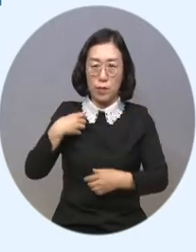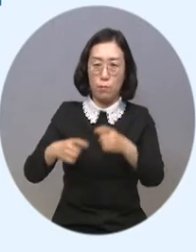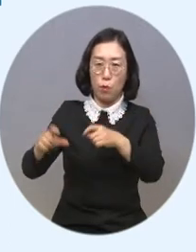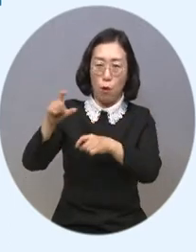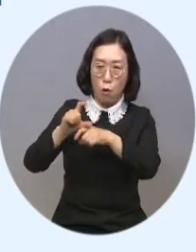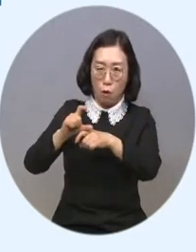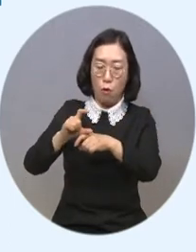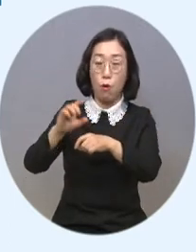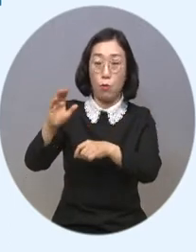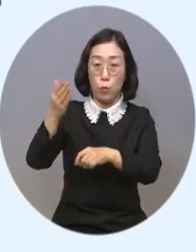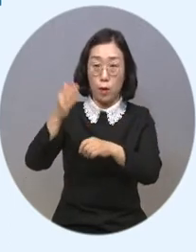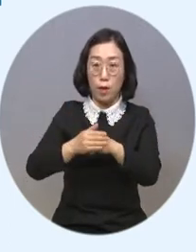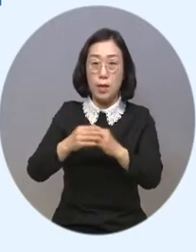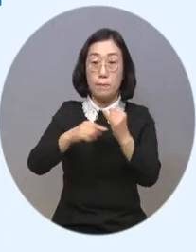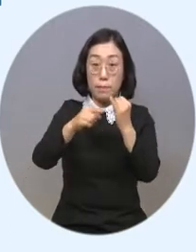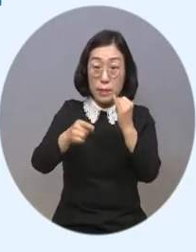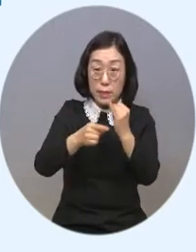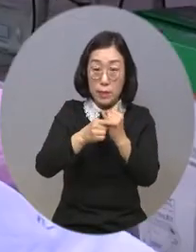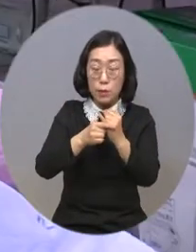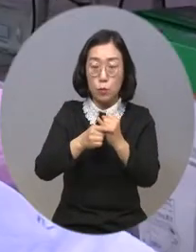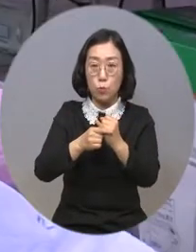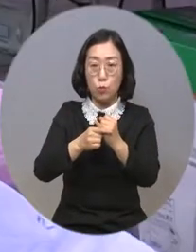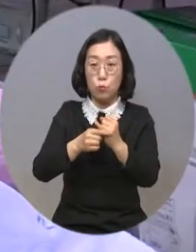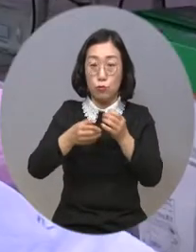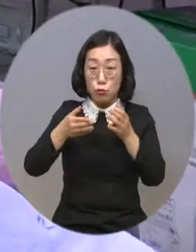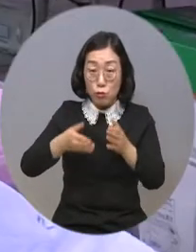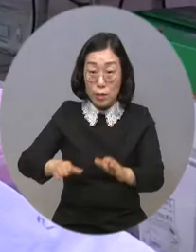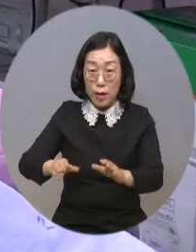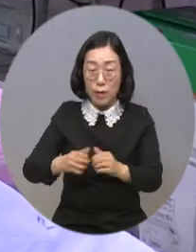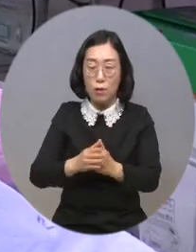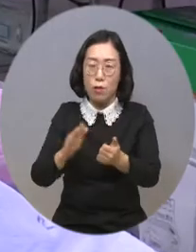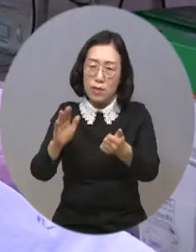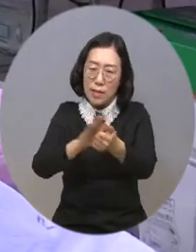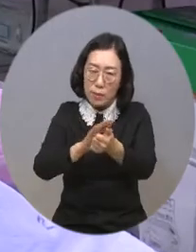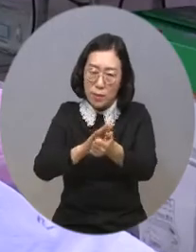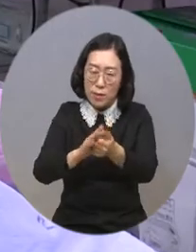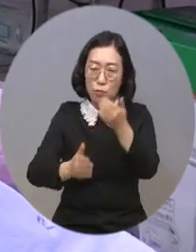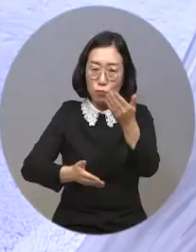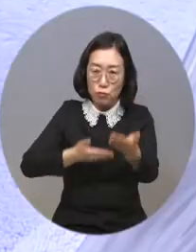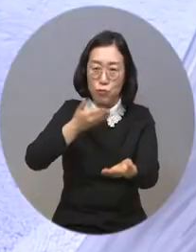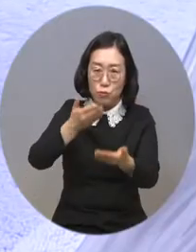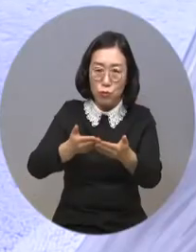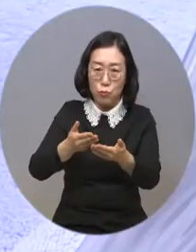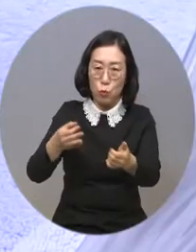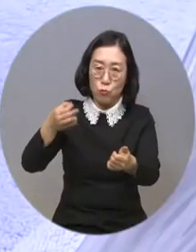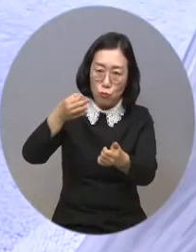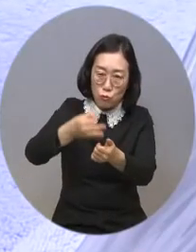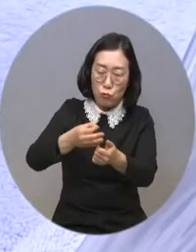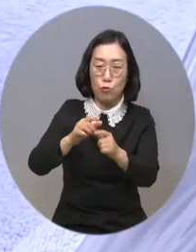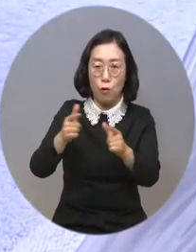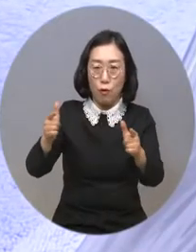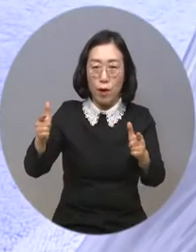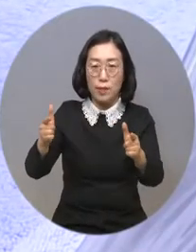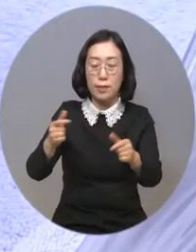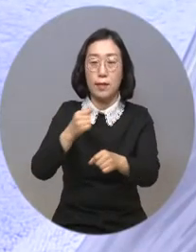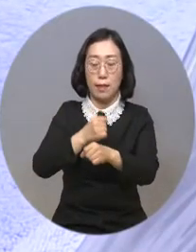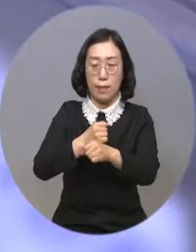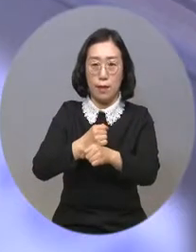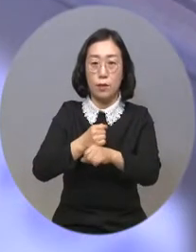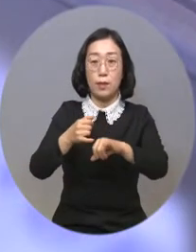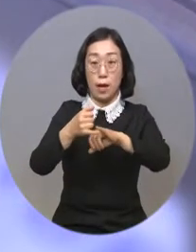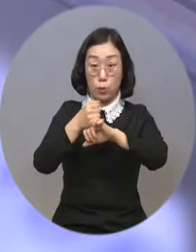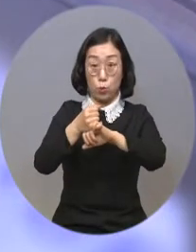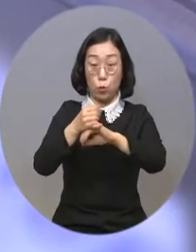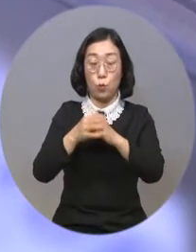모든 임신 출산 영유아가 정에 다양한 서비스와 경제적 지원을 펼친다 는 설명입니다 임신